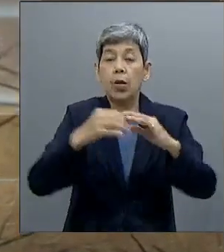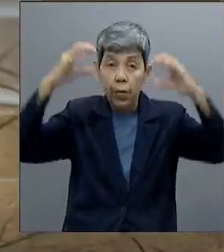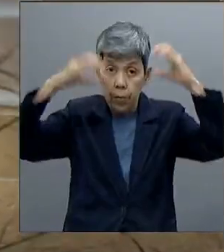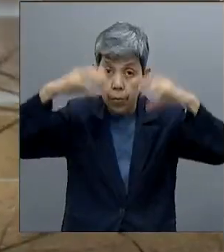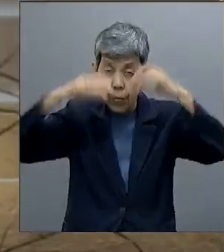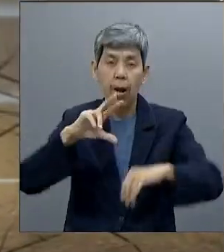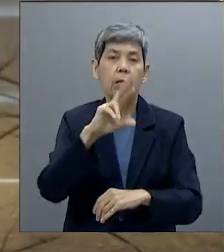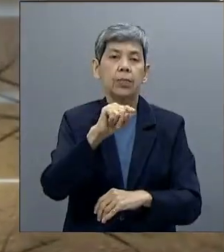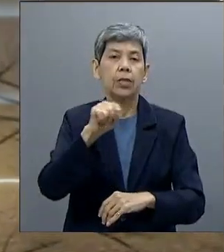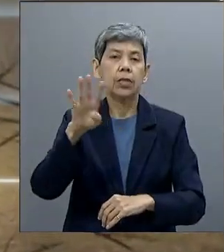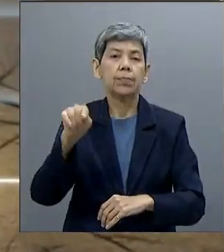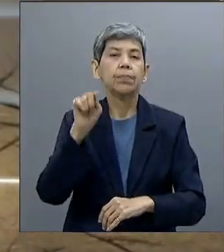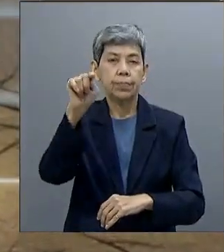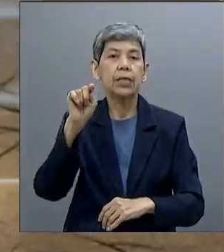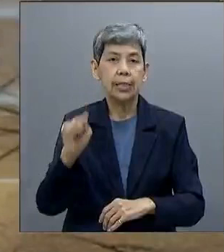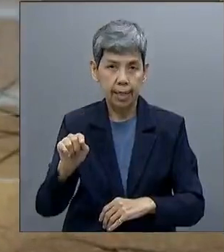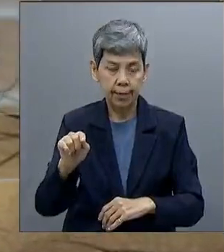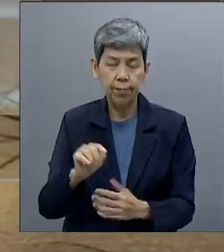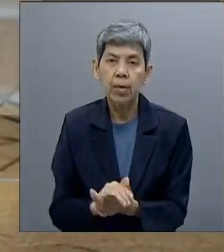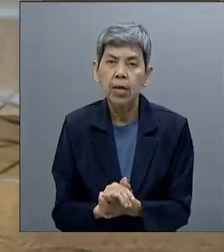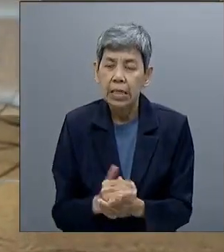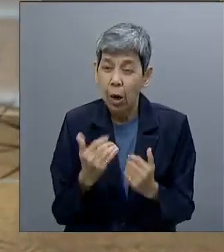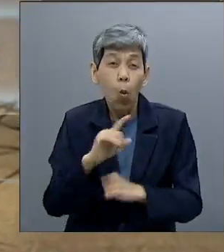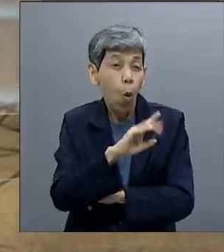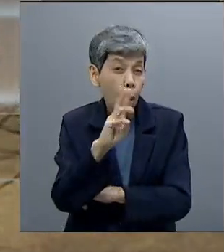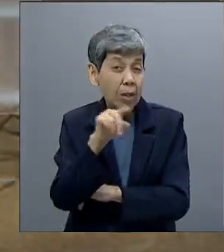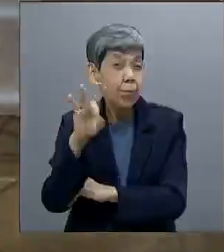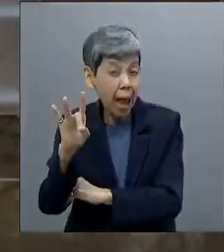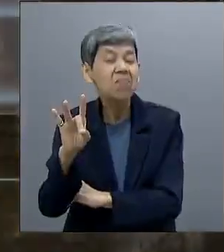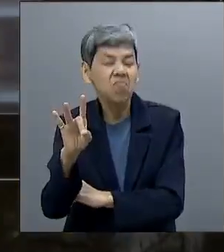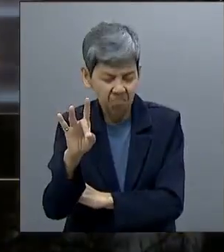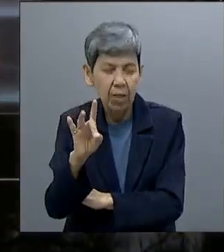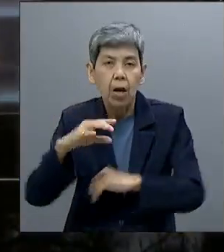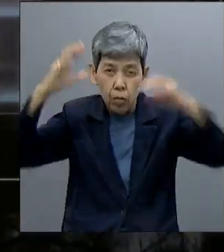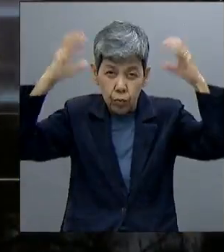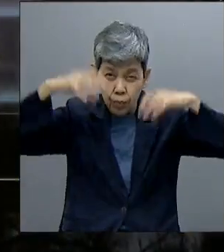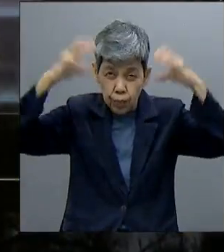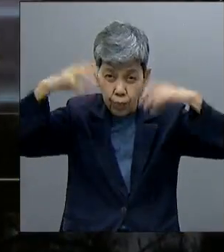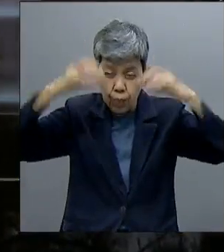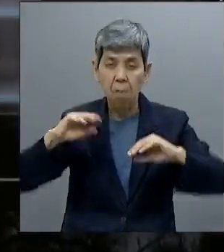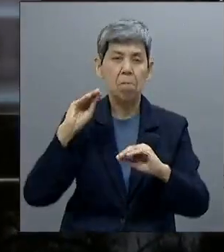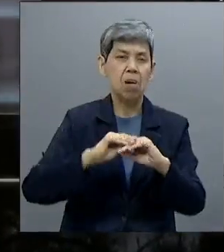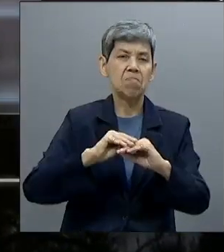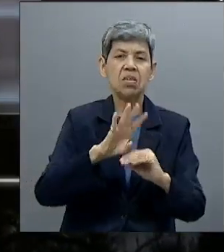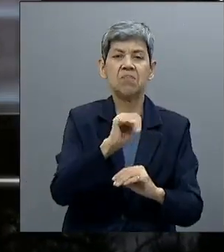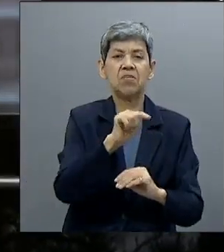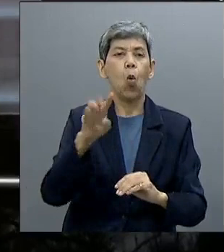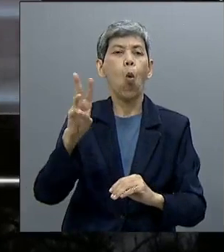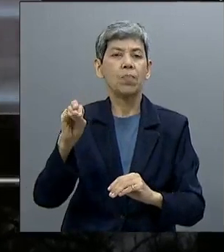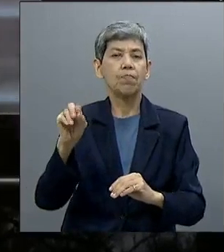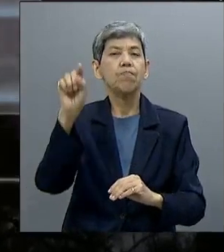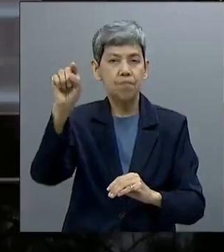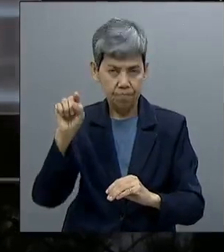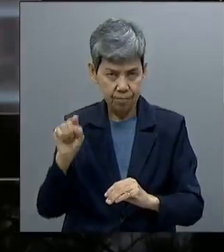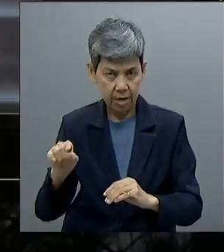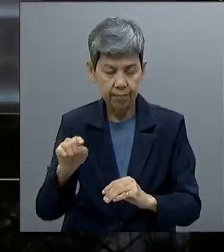นอง 30-40% ของพื้นที่โดยในช่วงวันที่ 6-8 ตุลาคมนี้จะมีฝนฟ้าคะนองเพิ่มขึ้นเป็น 40-60% ของพื้น